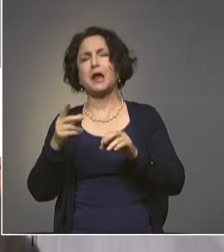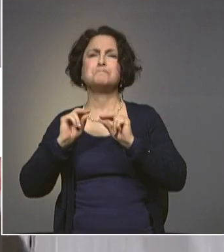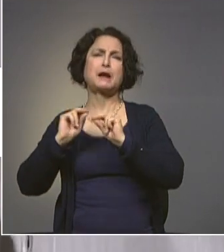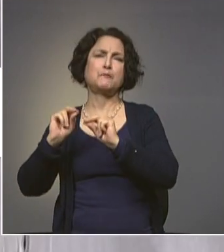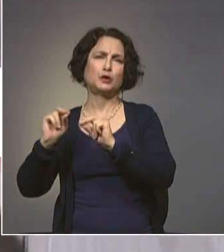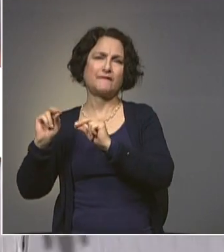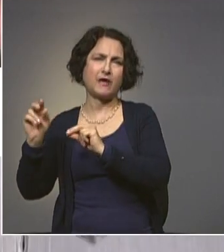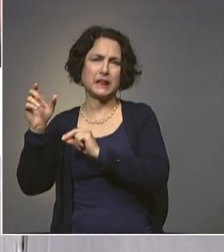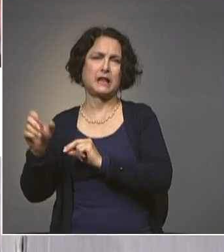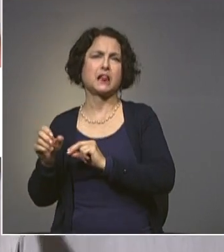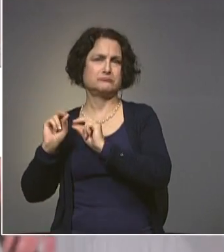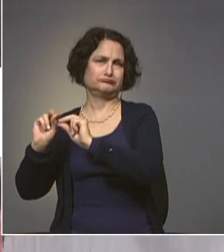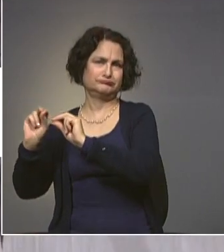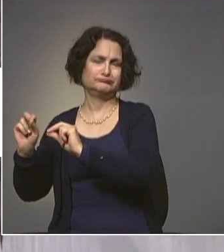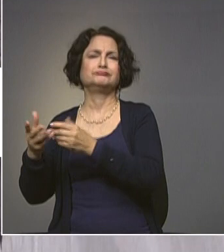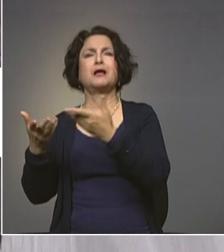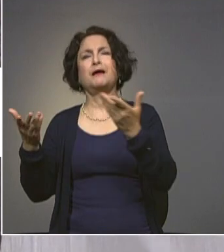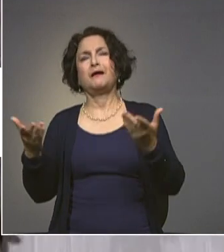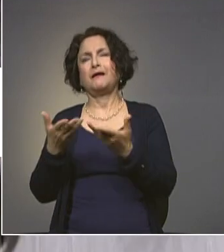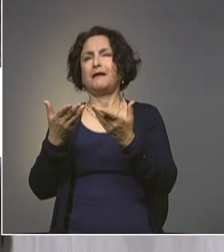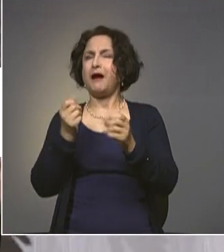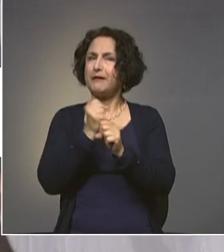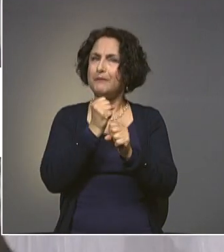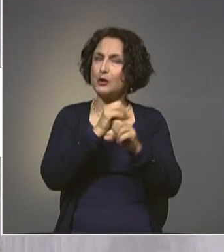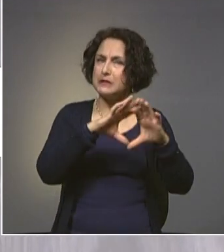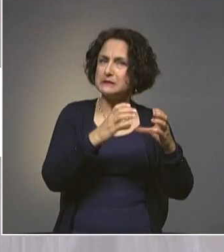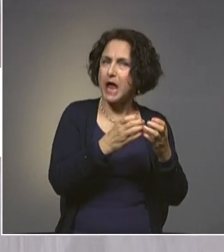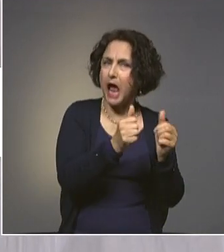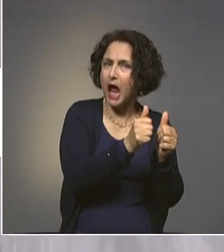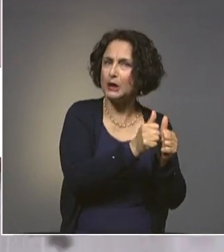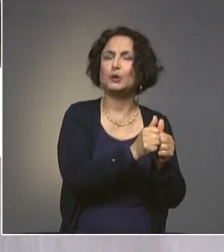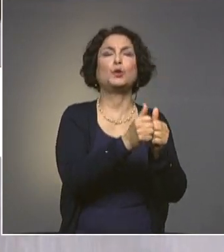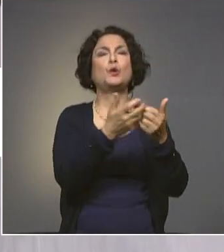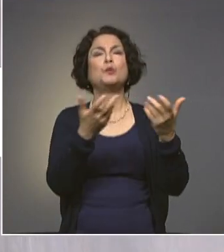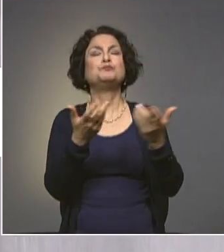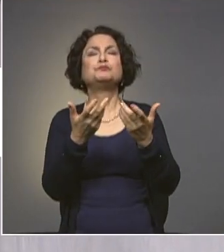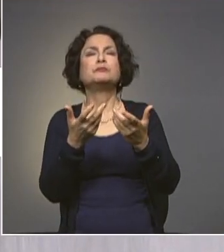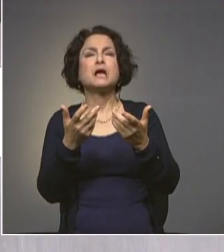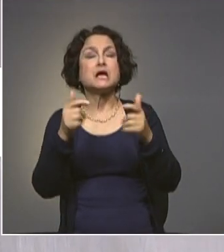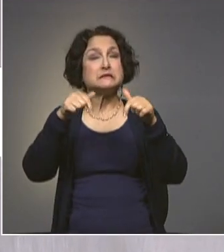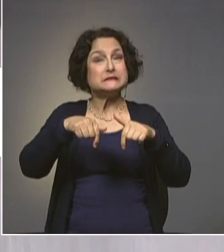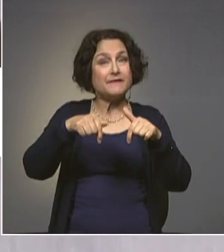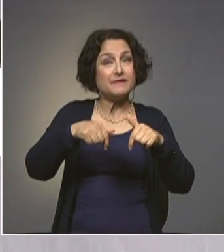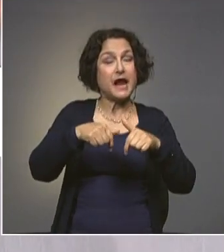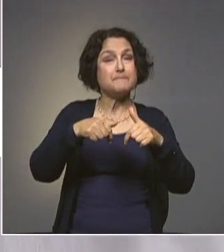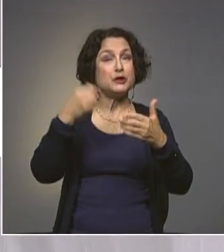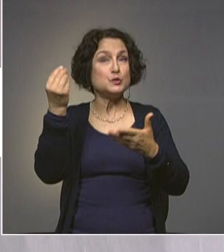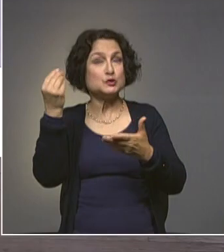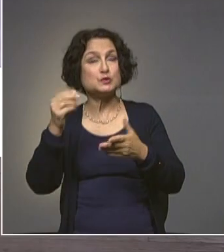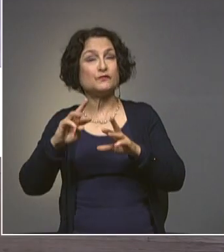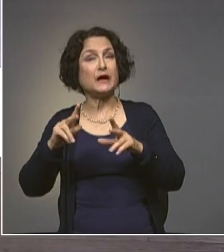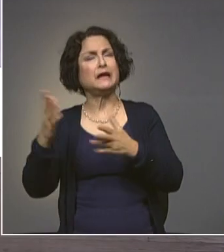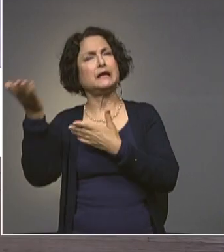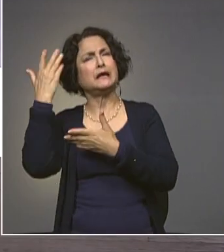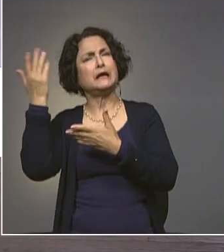избират съответният материал и работят за... Съвременни автори или класици избират? На какво залагат? Строго индивидуално. Мисля, най-общо